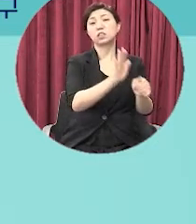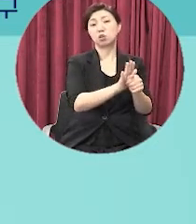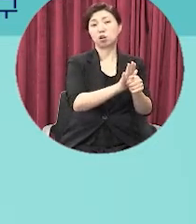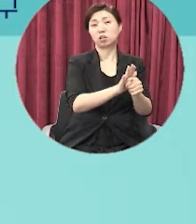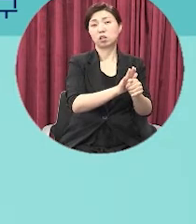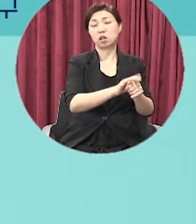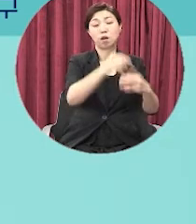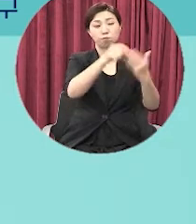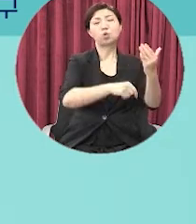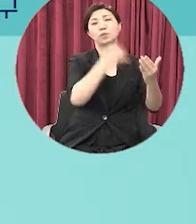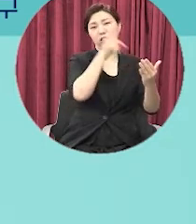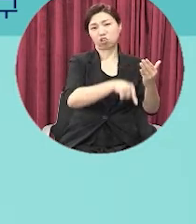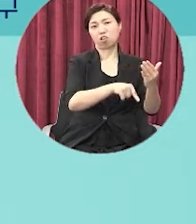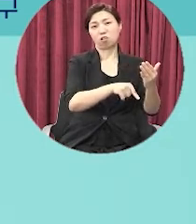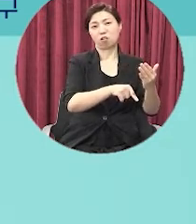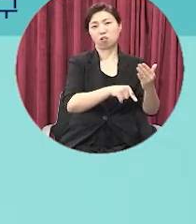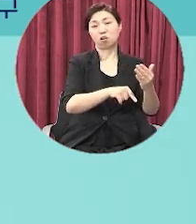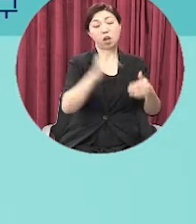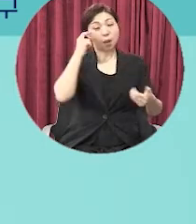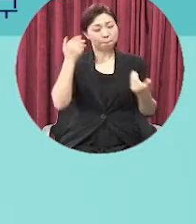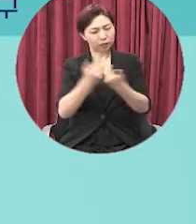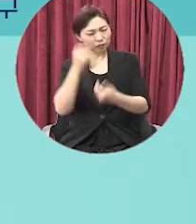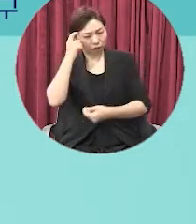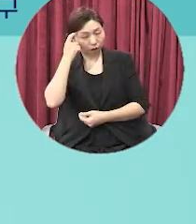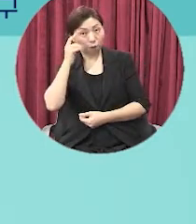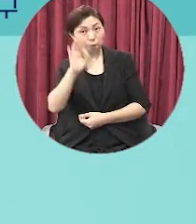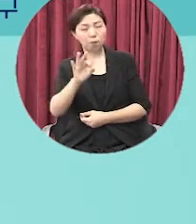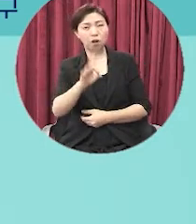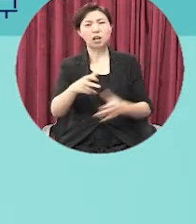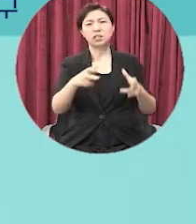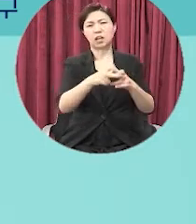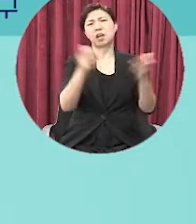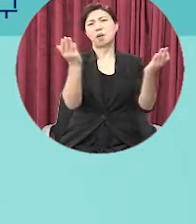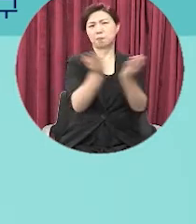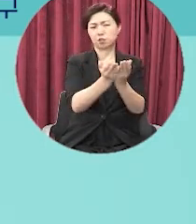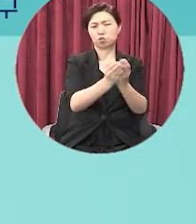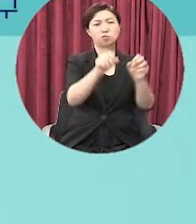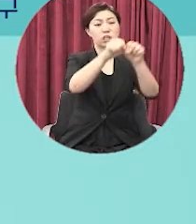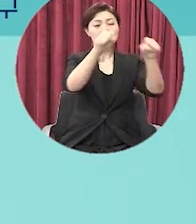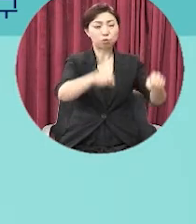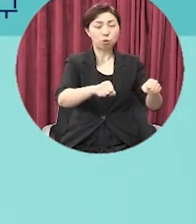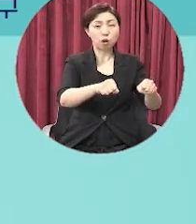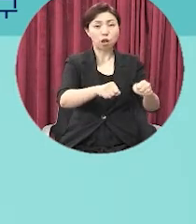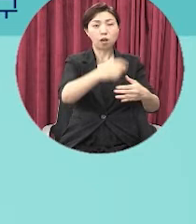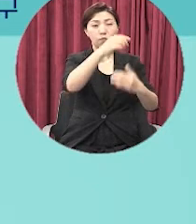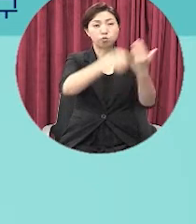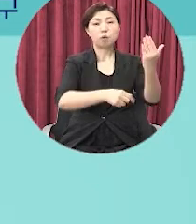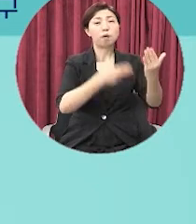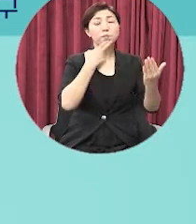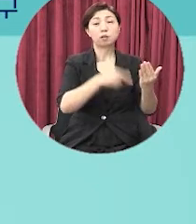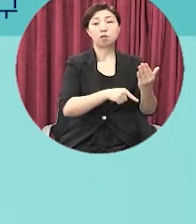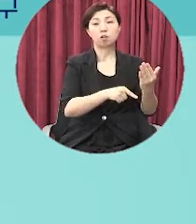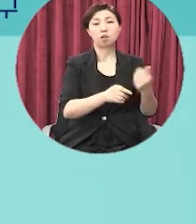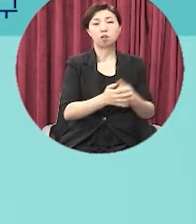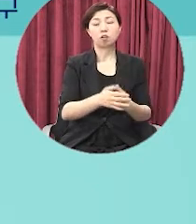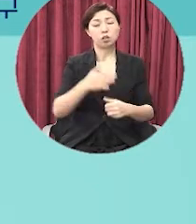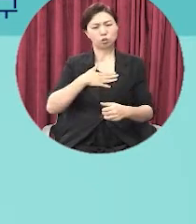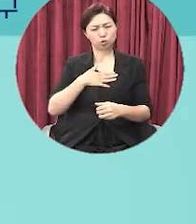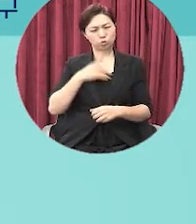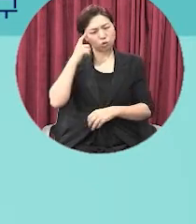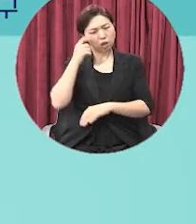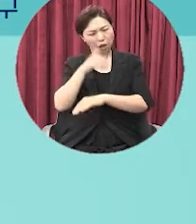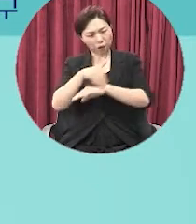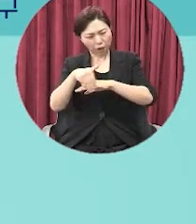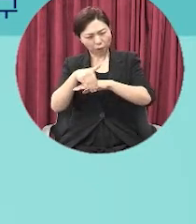이곳에 이야기를 하면 당 애인의 맞춰진 시스템이 없다 라는 뜻이 됩니다 심지어 저희도 온 토질 만들고 이번에 조금